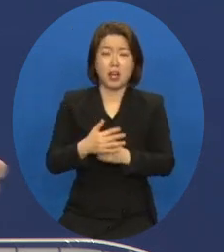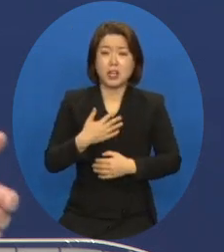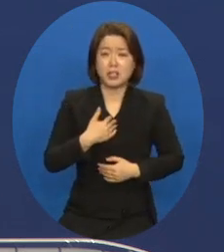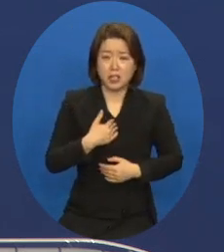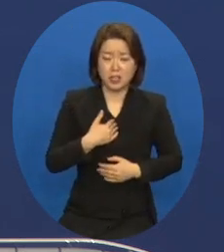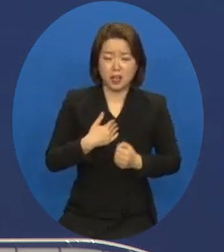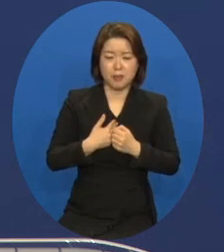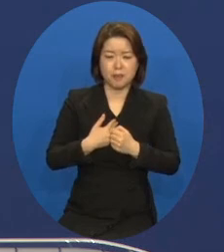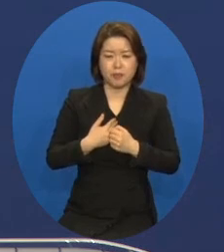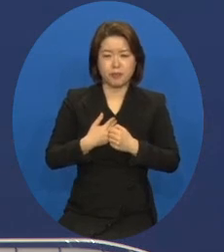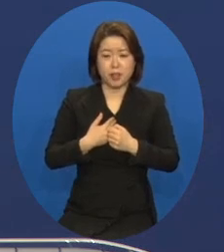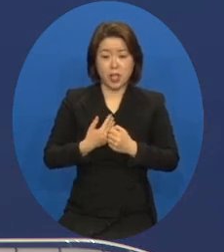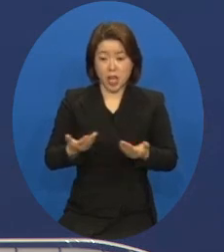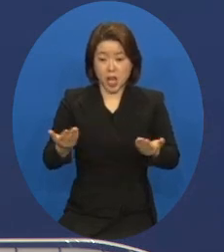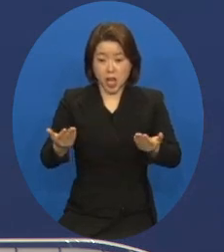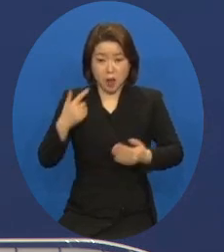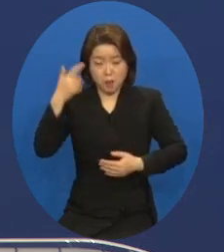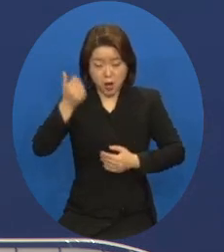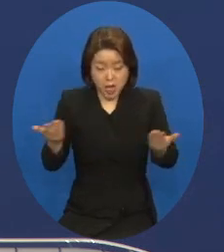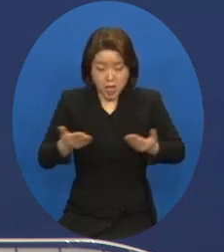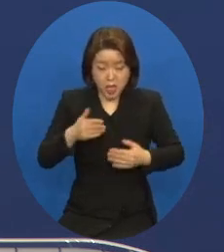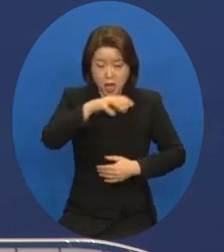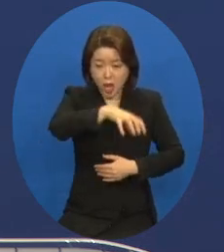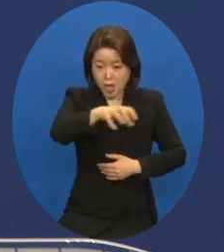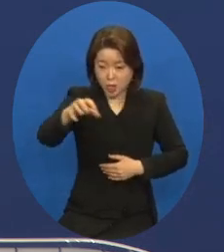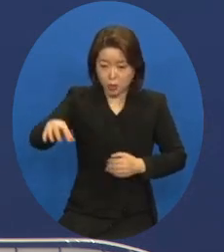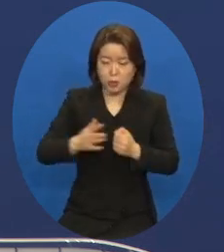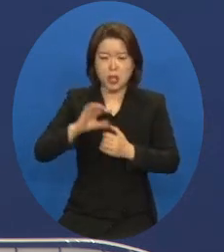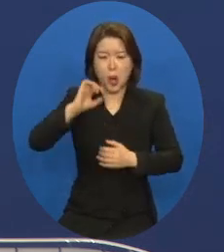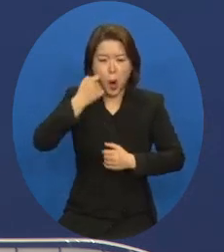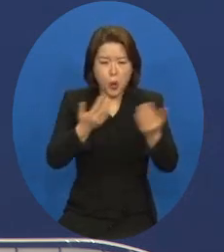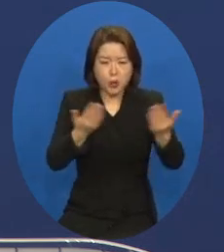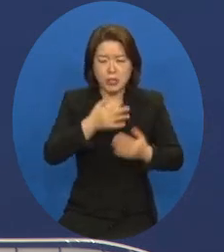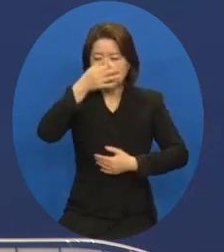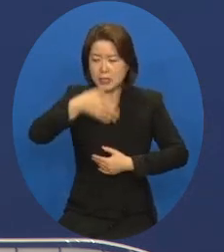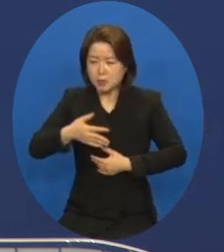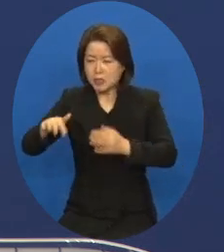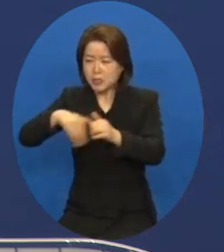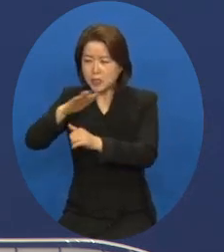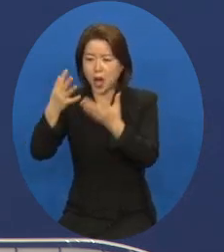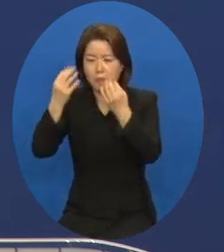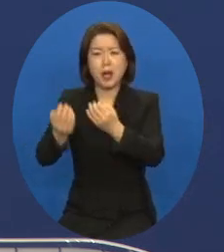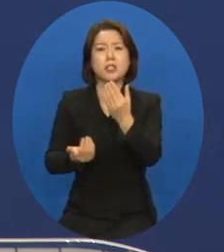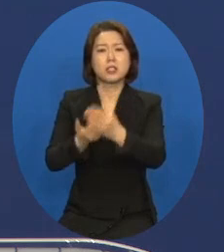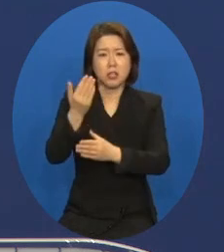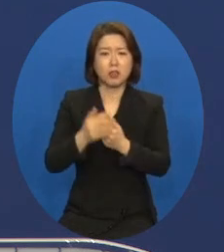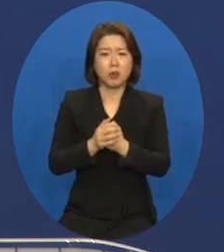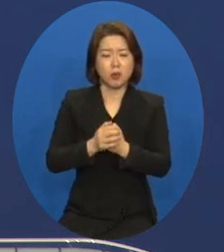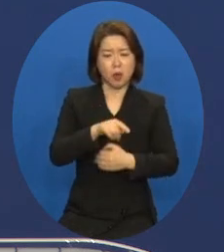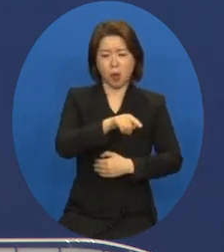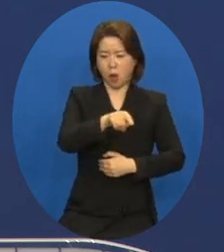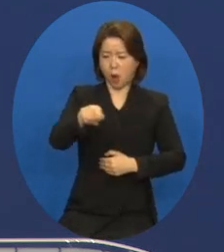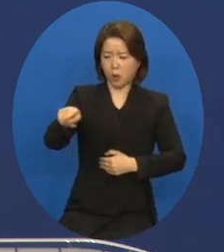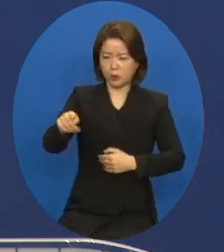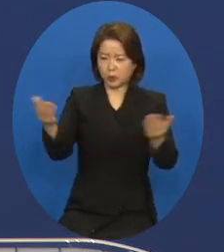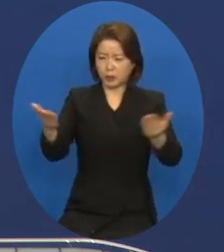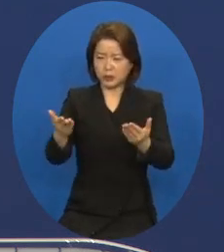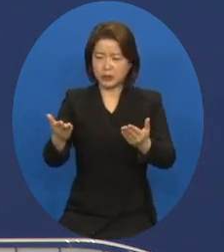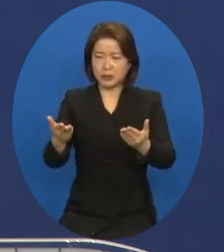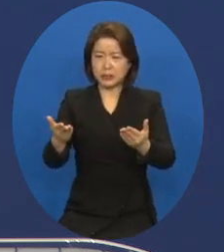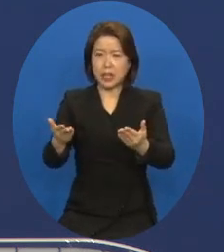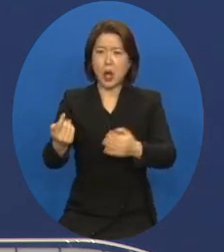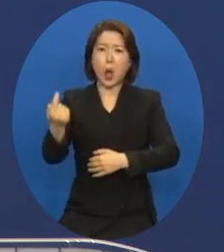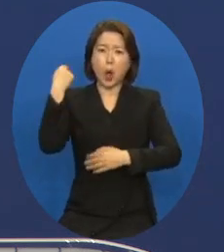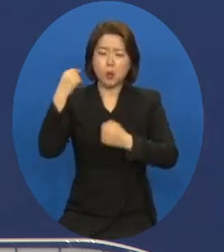제가 사역하는 이곳에는 어려운 일 힘겨운 상황이 많이 생깁니다 그런 일들 뒤에는 더 3 걸려